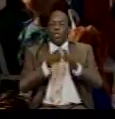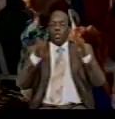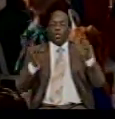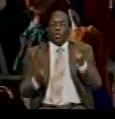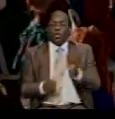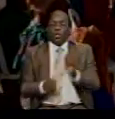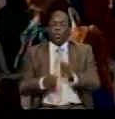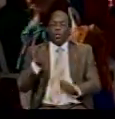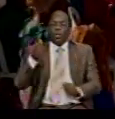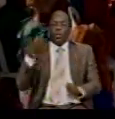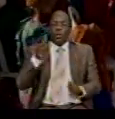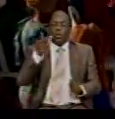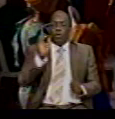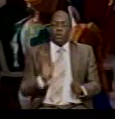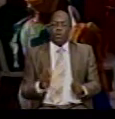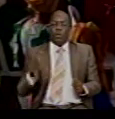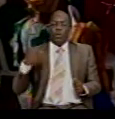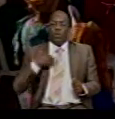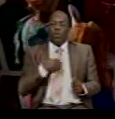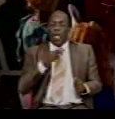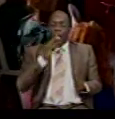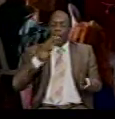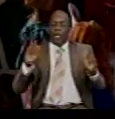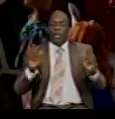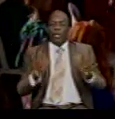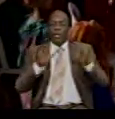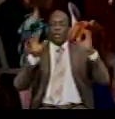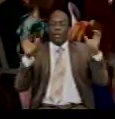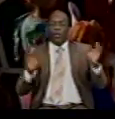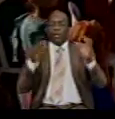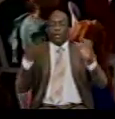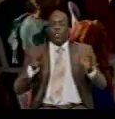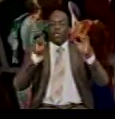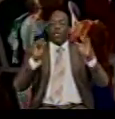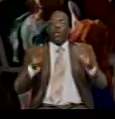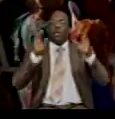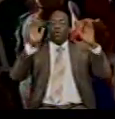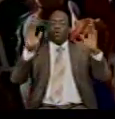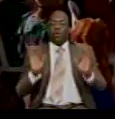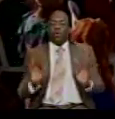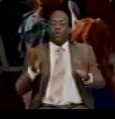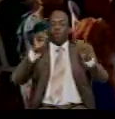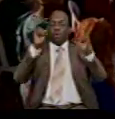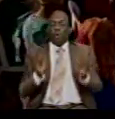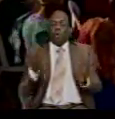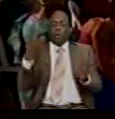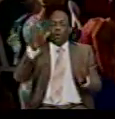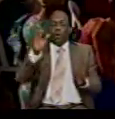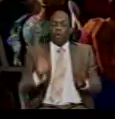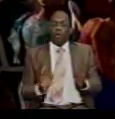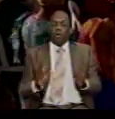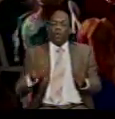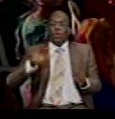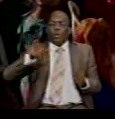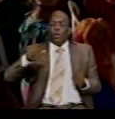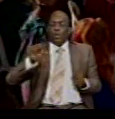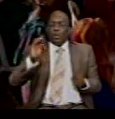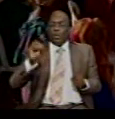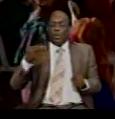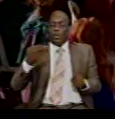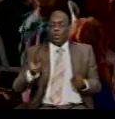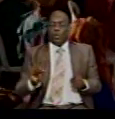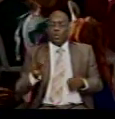are celebrating the marvelous power of God. Nous célébrons la puissance merveilleuse de Dieu. Job chapter 5, verse number 9.